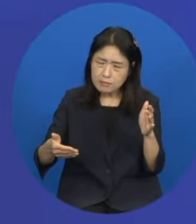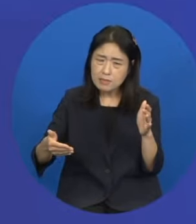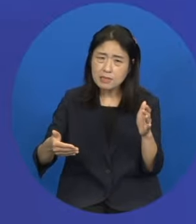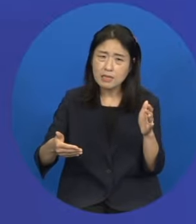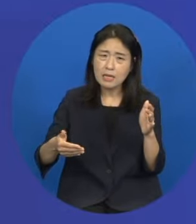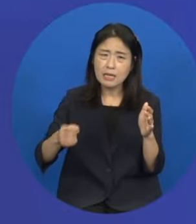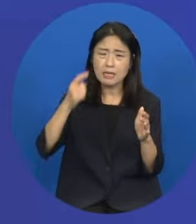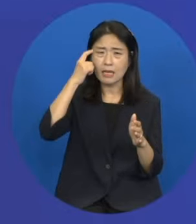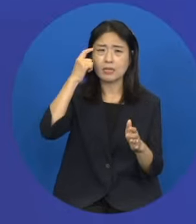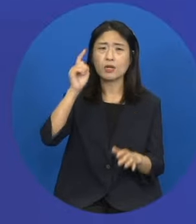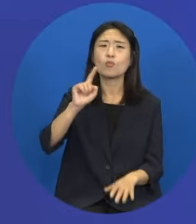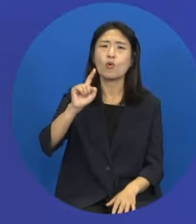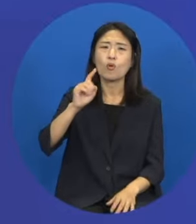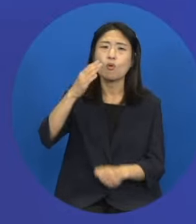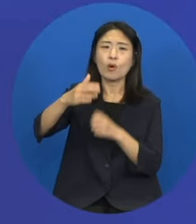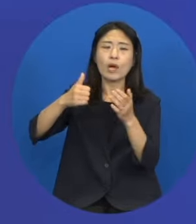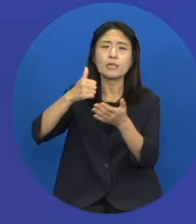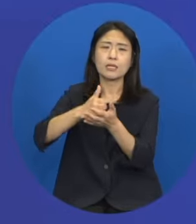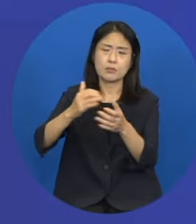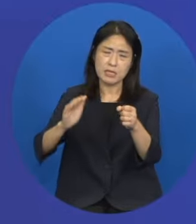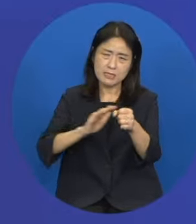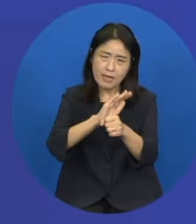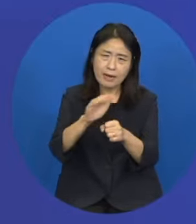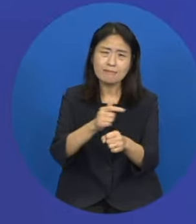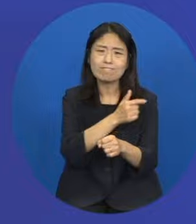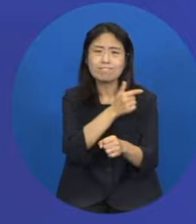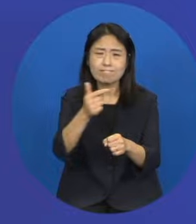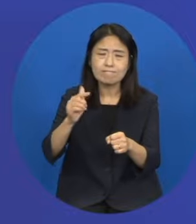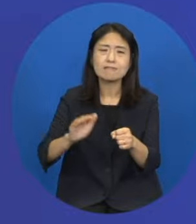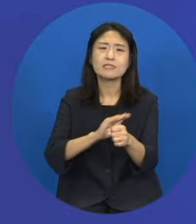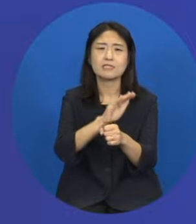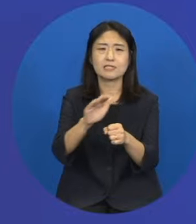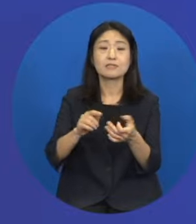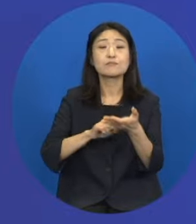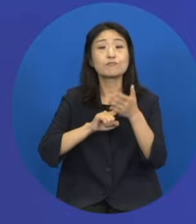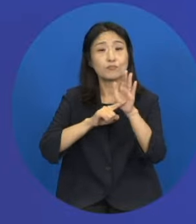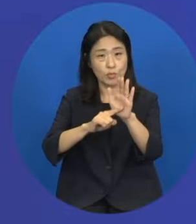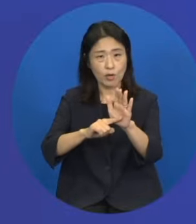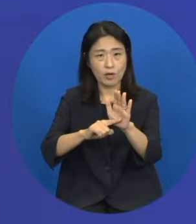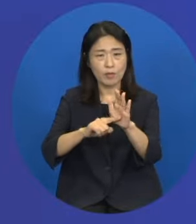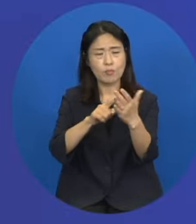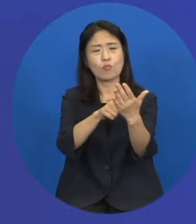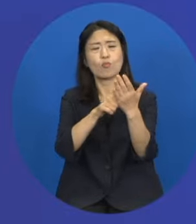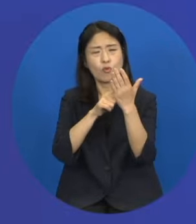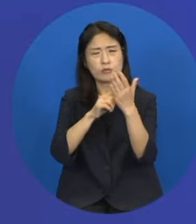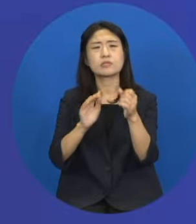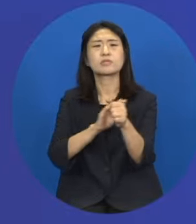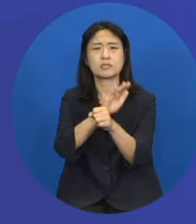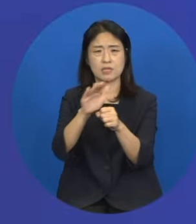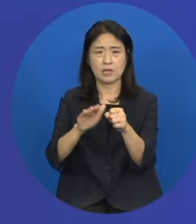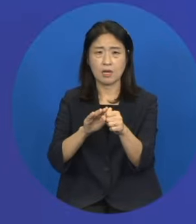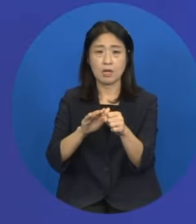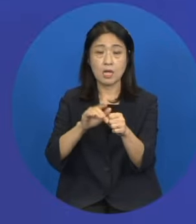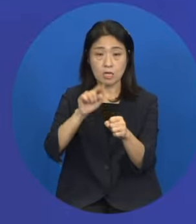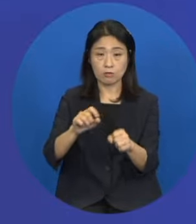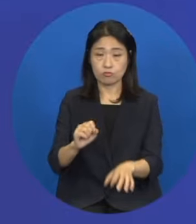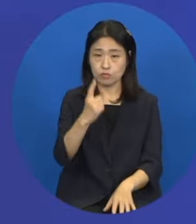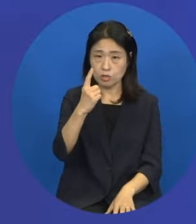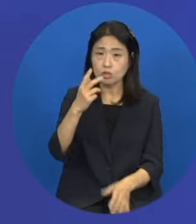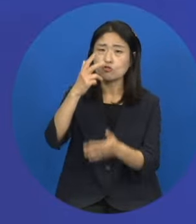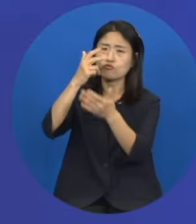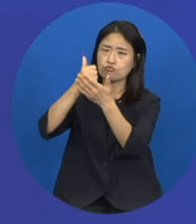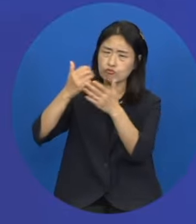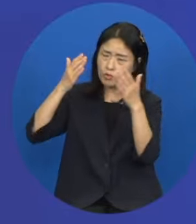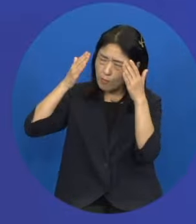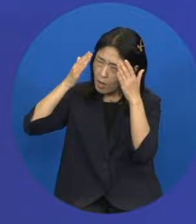위대한 표현인 것을 깨달았다는 거예요. 자신이 그로 말미암아 더 주님을 바라보고 의지하게 되었고 그 일로